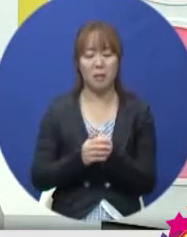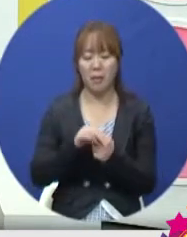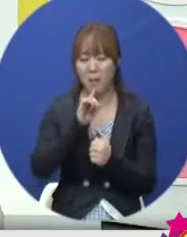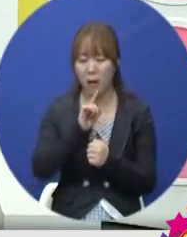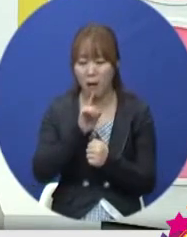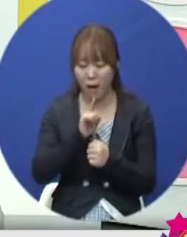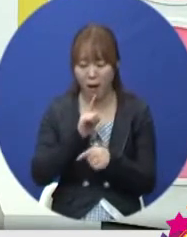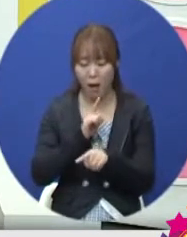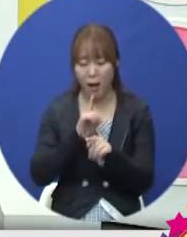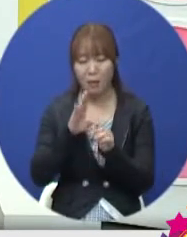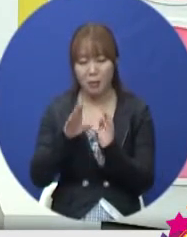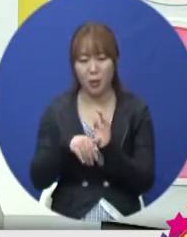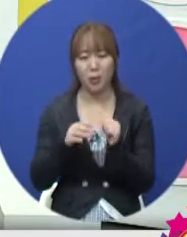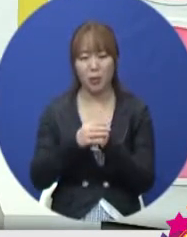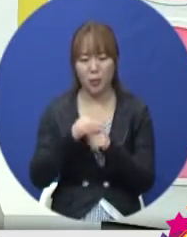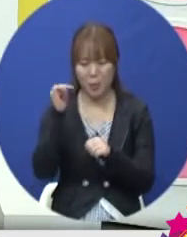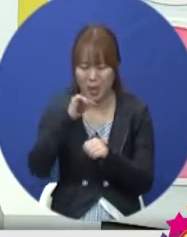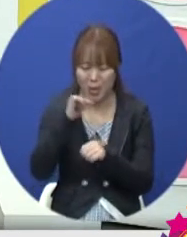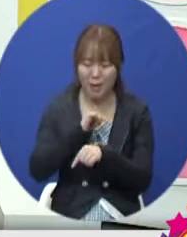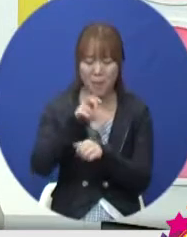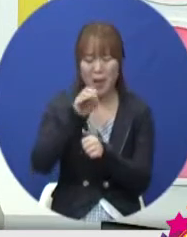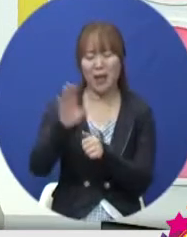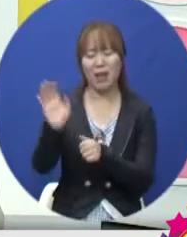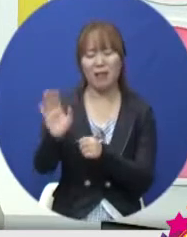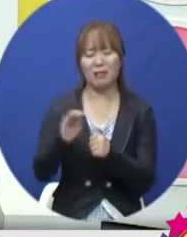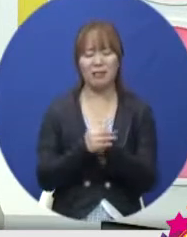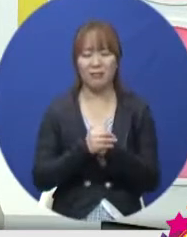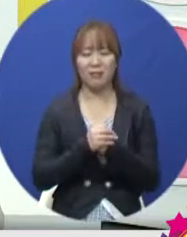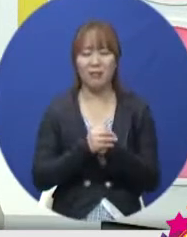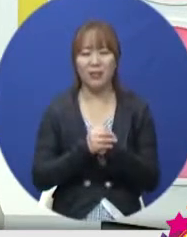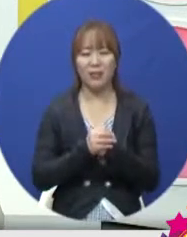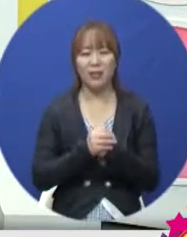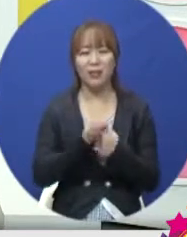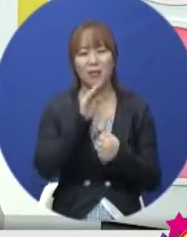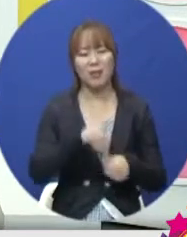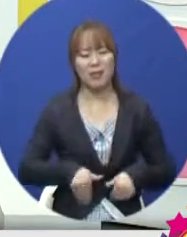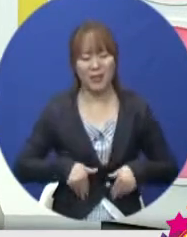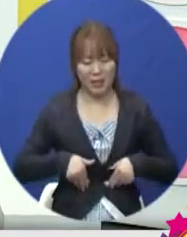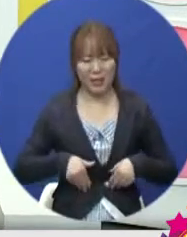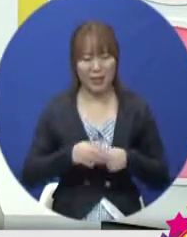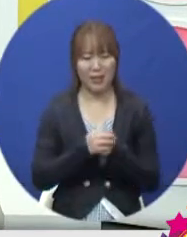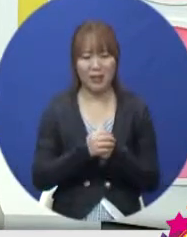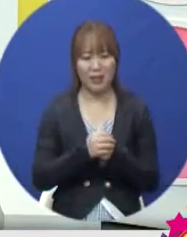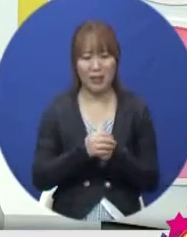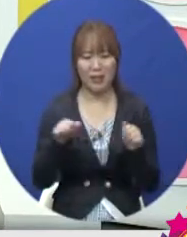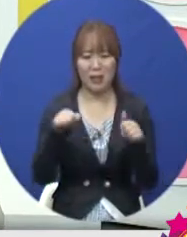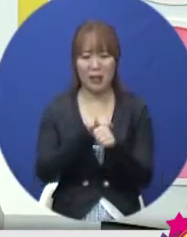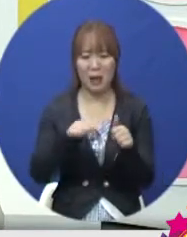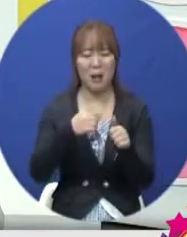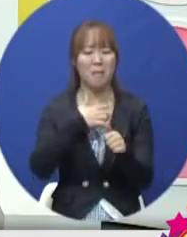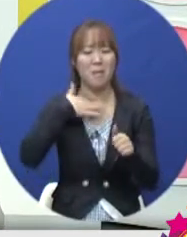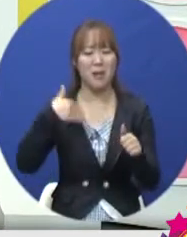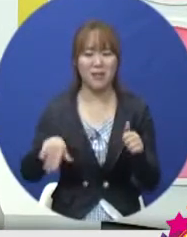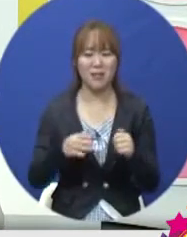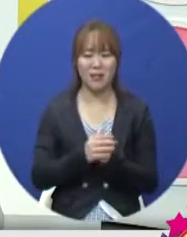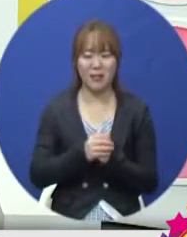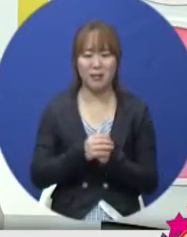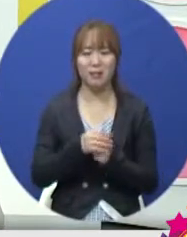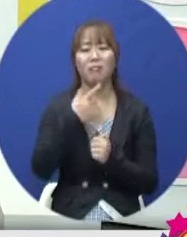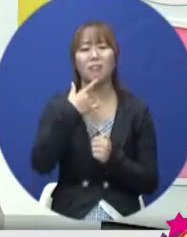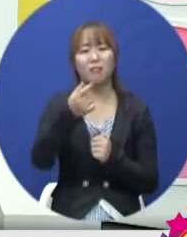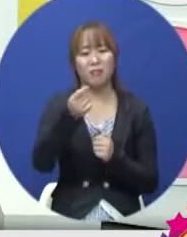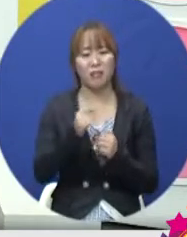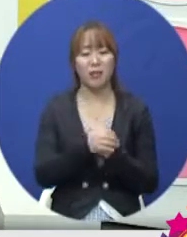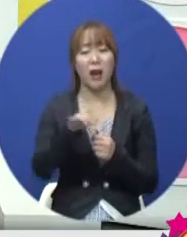제대로 예. 그 독하게 못하고 전역을 했습니다. 아, 그렇게 따뜻하게 사랑으로 때려보지도 못하고 네, 그럼요.